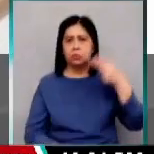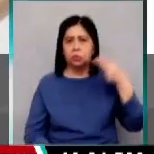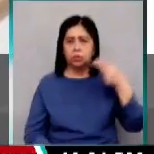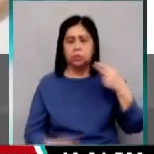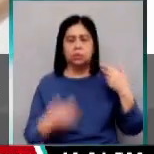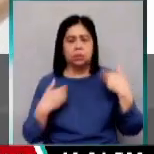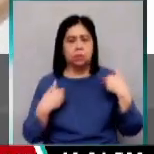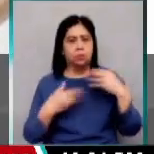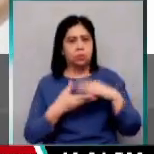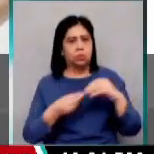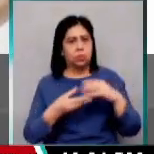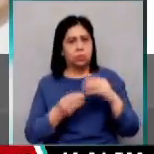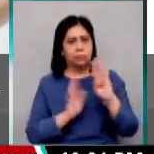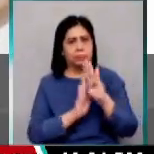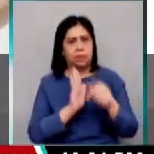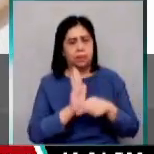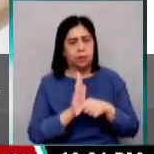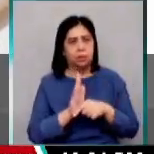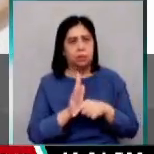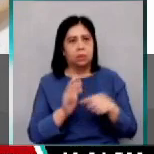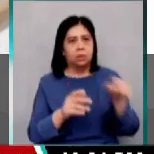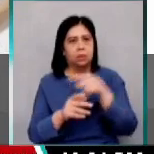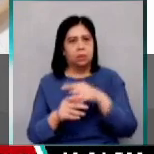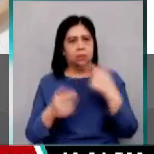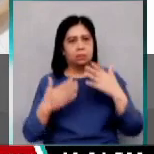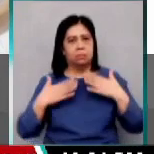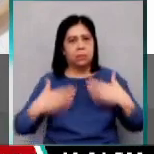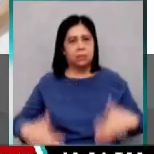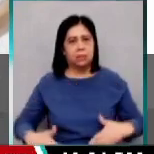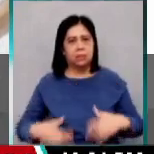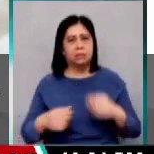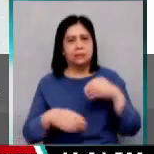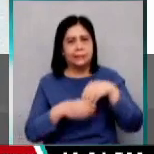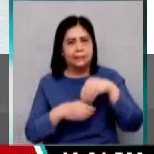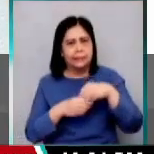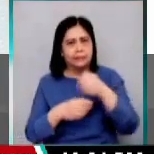Yung laman ng mga bodies na yun, ng mga katawan na yun, mga